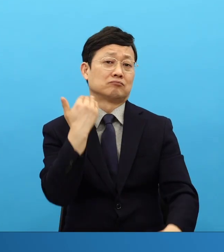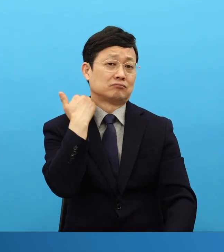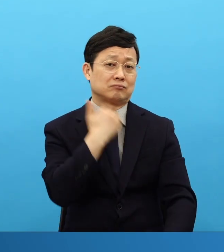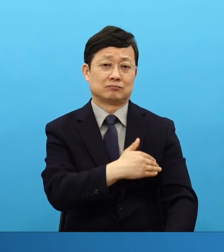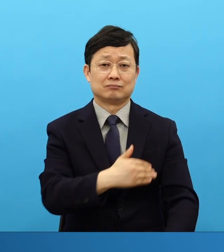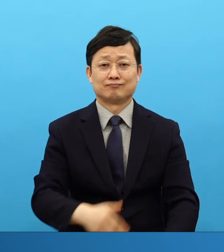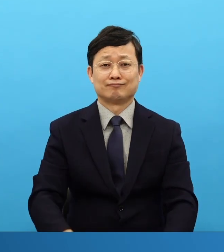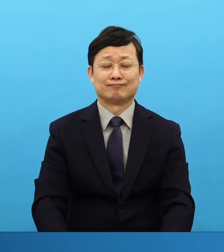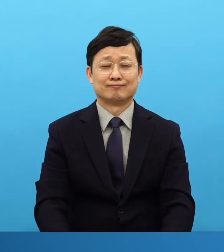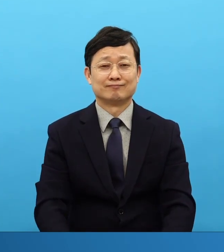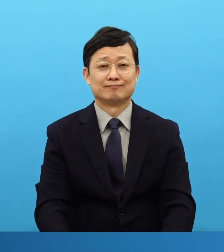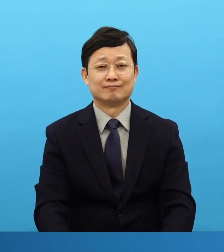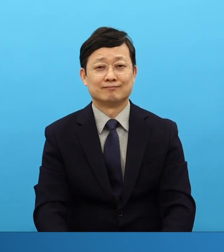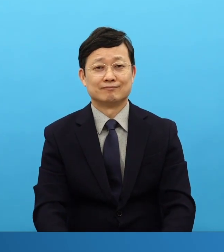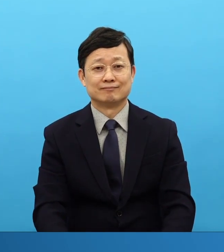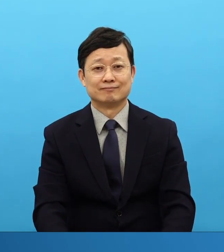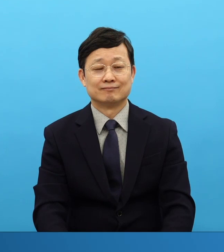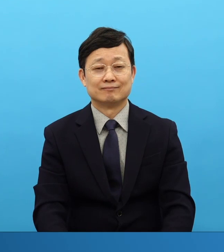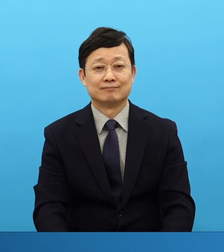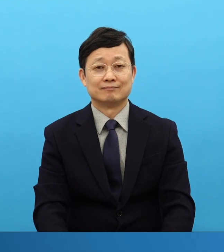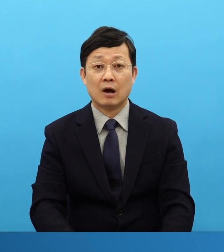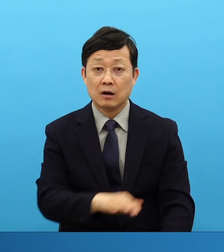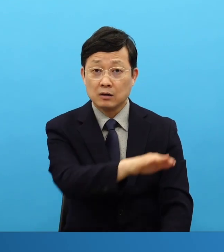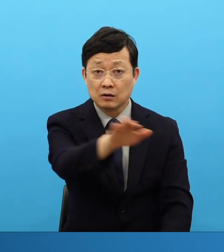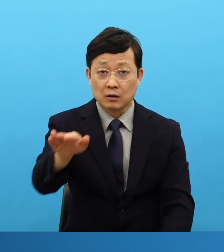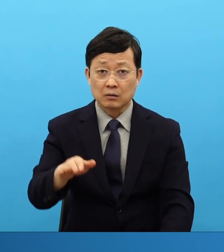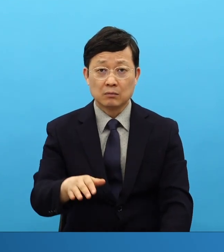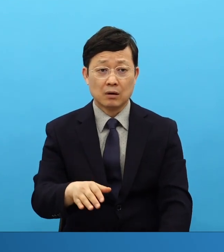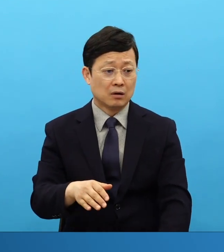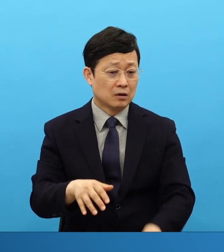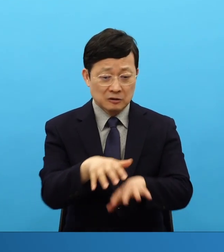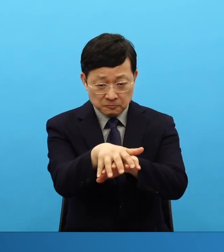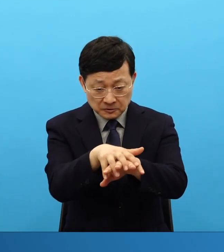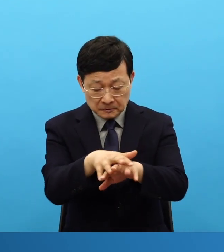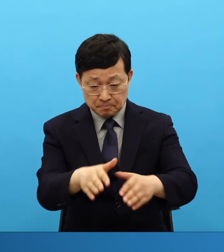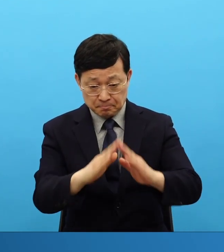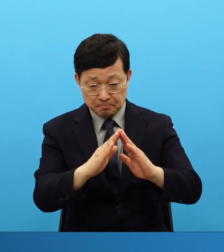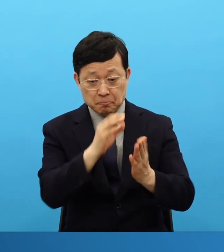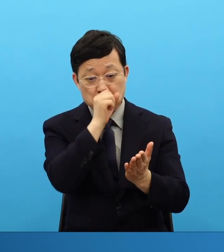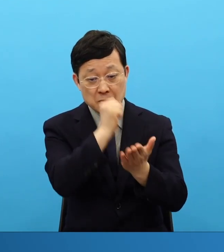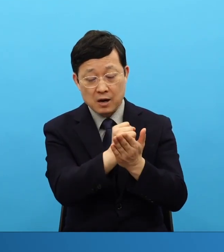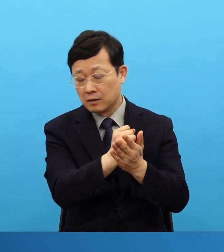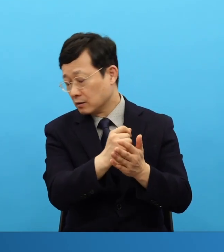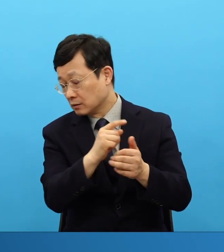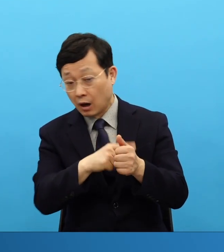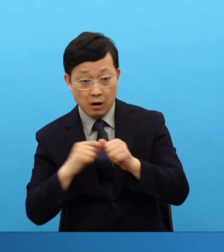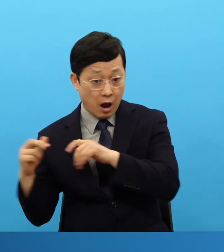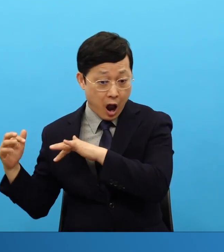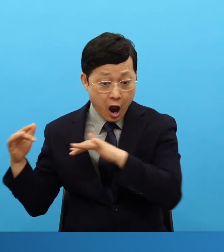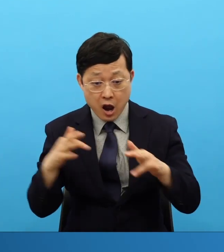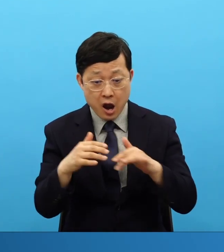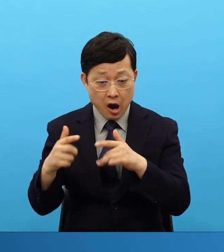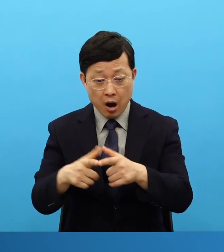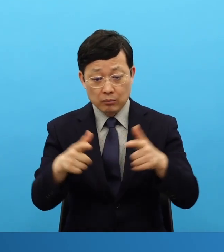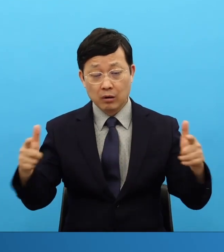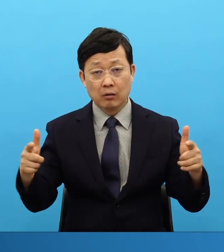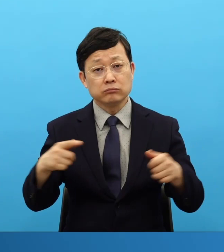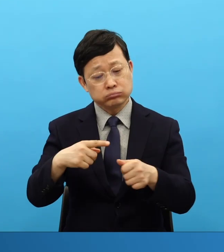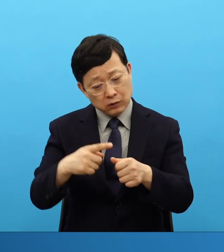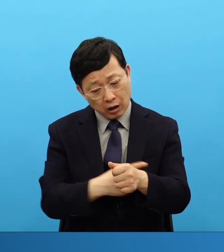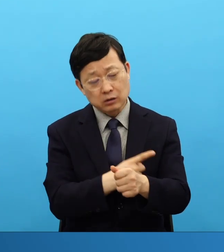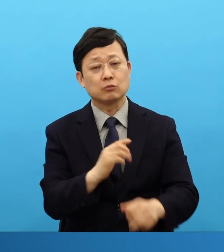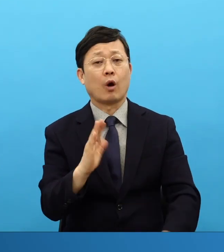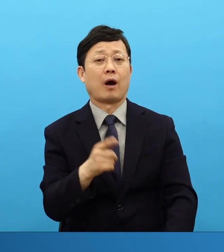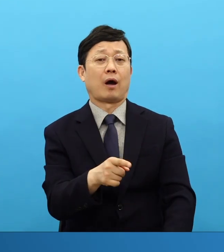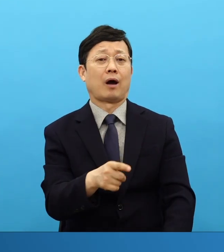system, of course things are not going to take 그렇잖아요. place. Isn't that so? 여러분이 아무리 멍청해도 시스템을 만들어 보면요. 일어나게 돼 있어요. No matter how foolish you might be, if you have this system, then works will